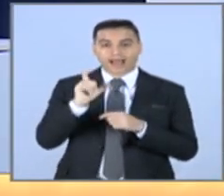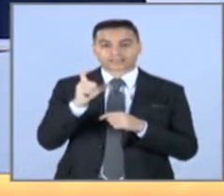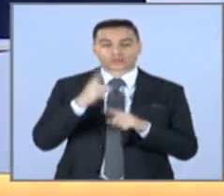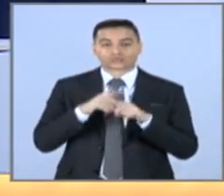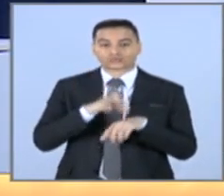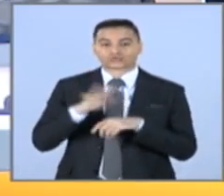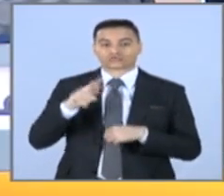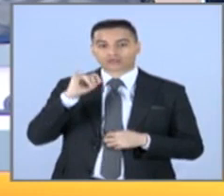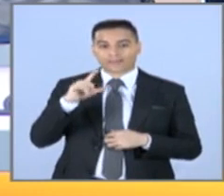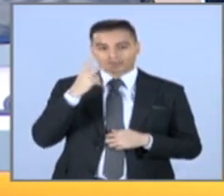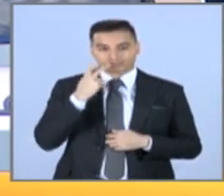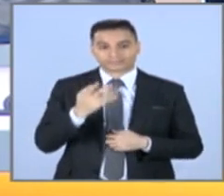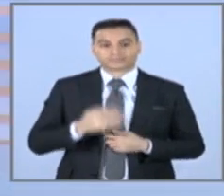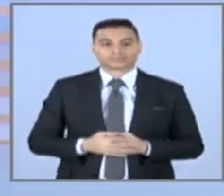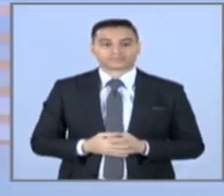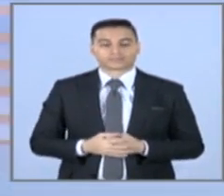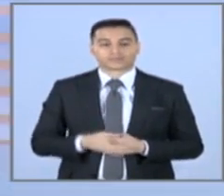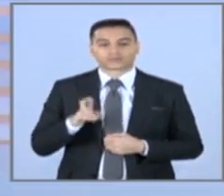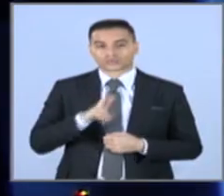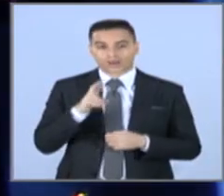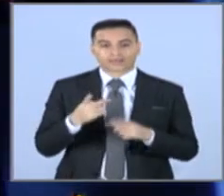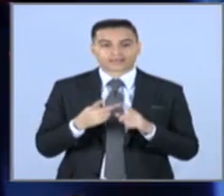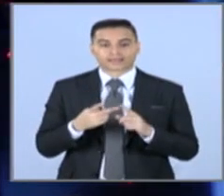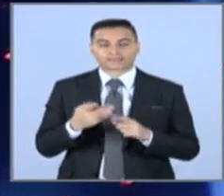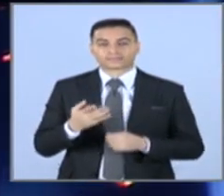شامل، الدكتور شامل والأستاذ حسن. السؤال الثاني